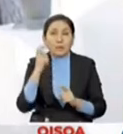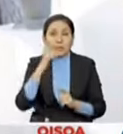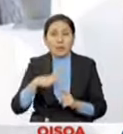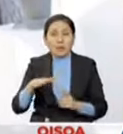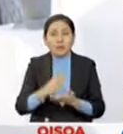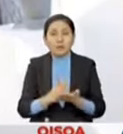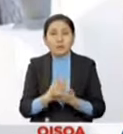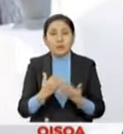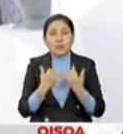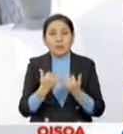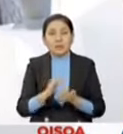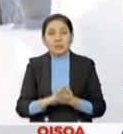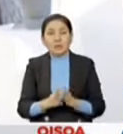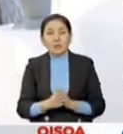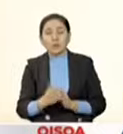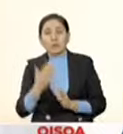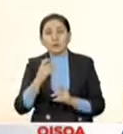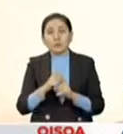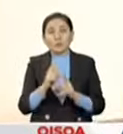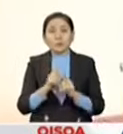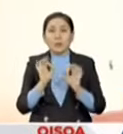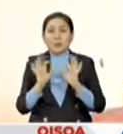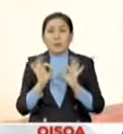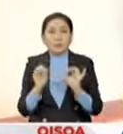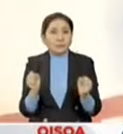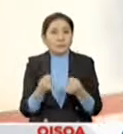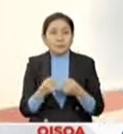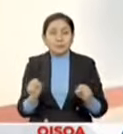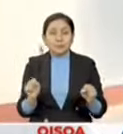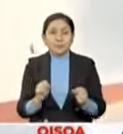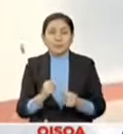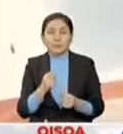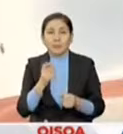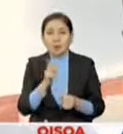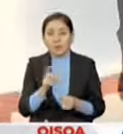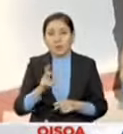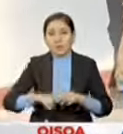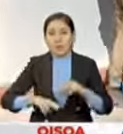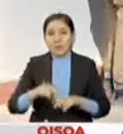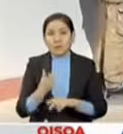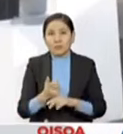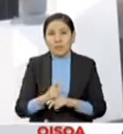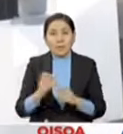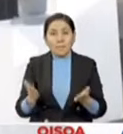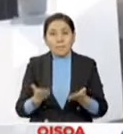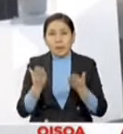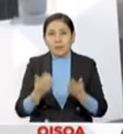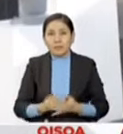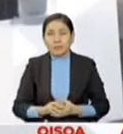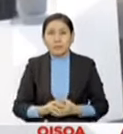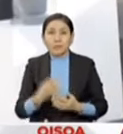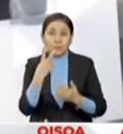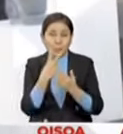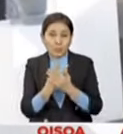qiladigan sharoit bo'ldi. Bu so'z bilan ta'riflab bo'lmaydi, taqqoslab bo'lmaydi buni. Aholining kayfiyati juda ham baland, juda ham yuqori. Bu